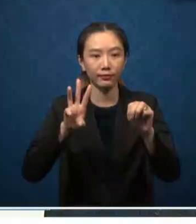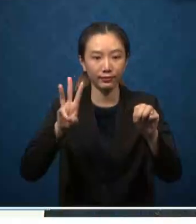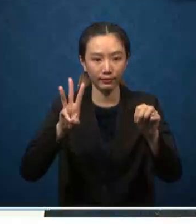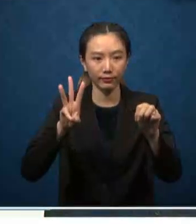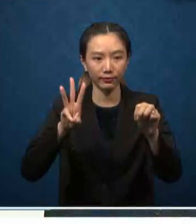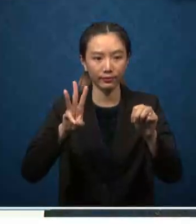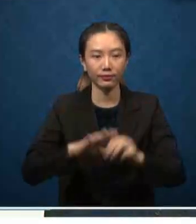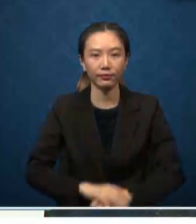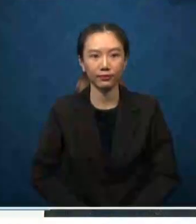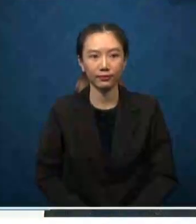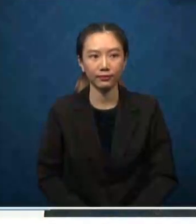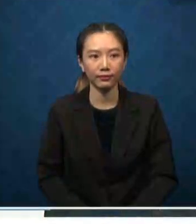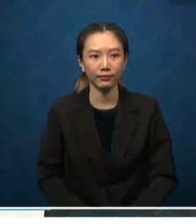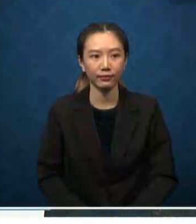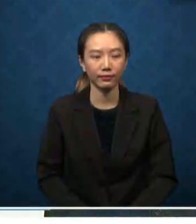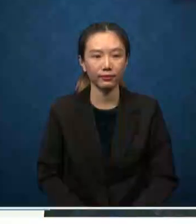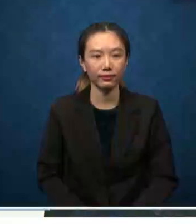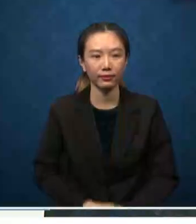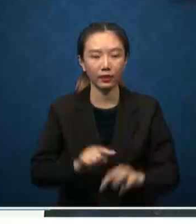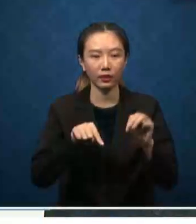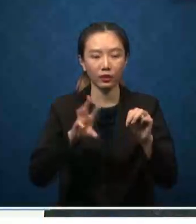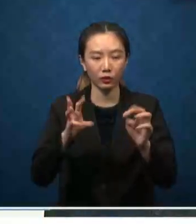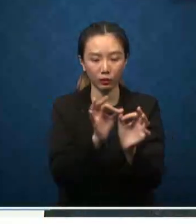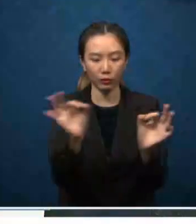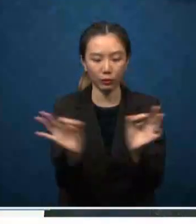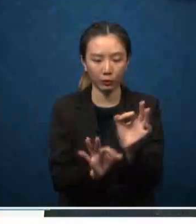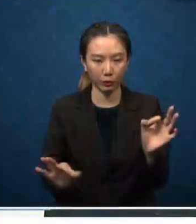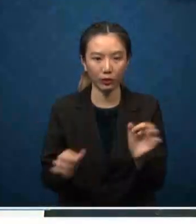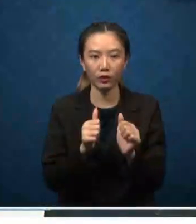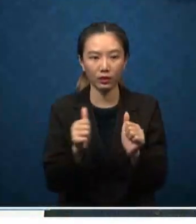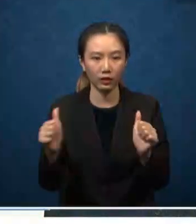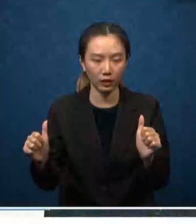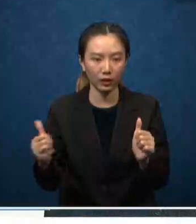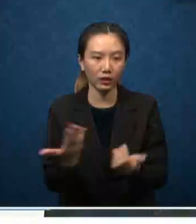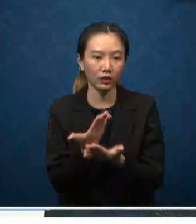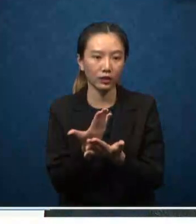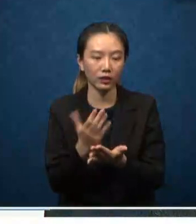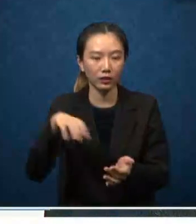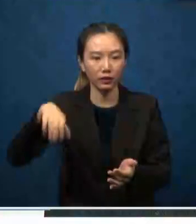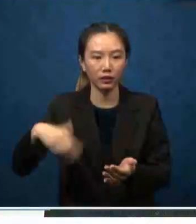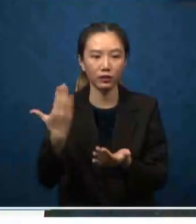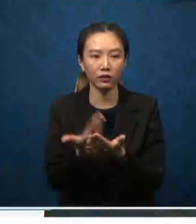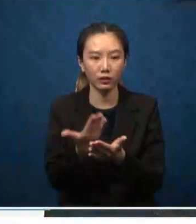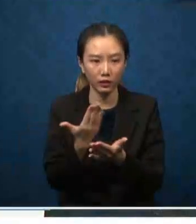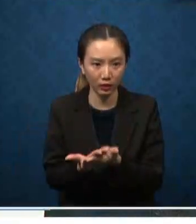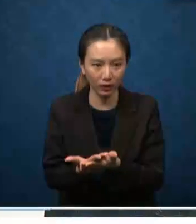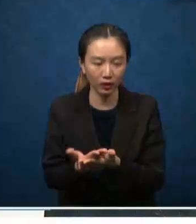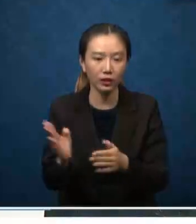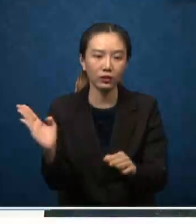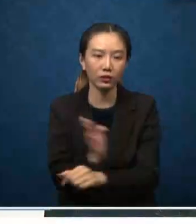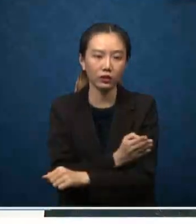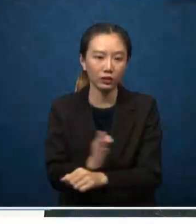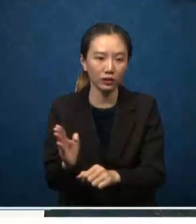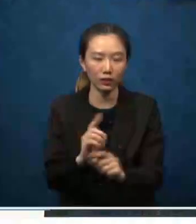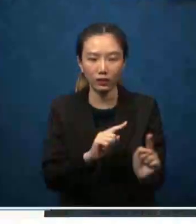ธานครับ มาตรา6ก็เขียนไว้ดีฮะกรณีสถาบันการเงินหรือผู้ประกอบการธุรกิจอันควรส